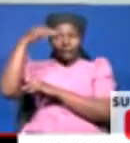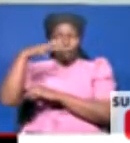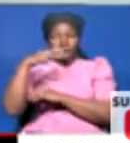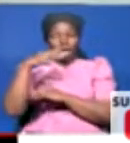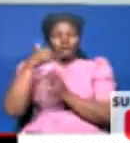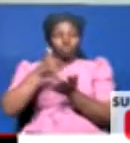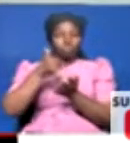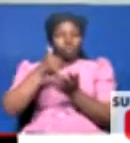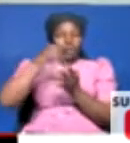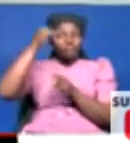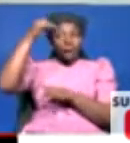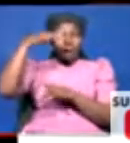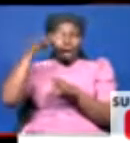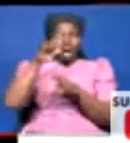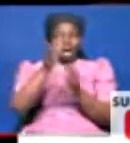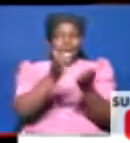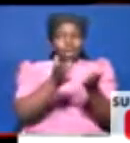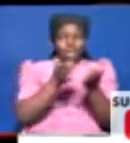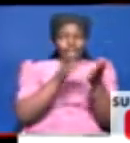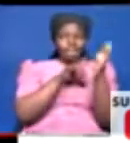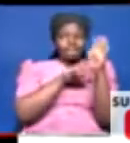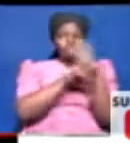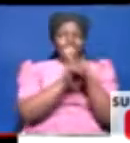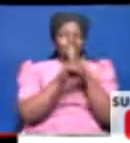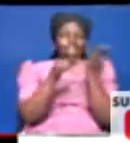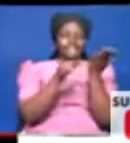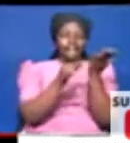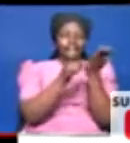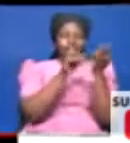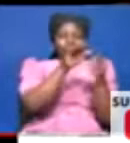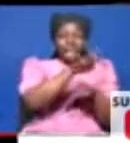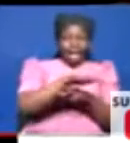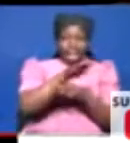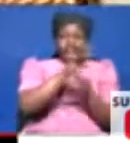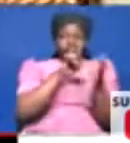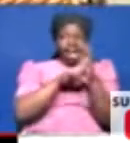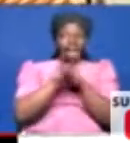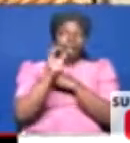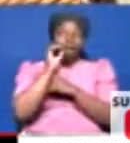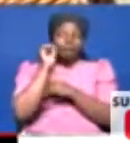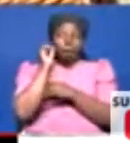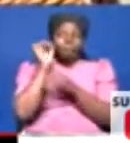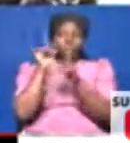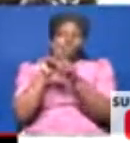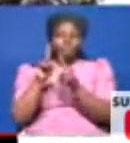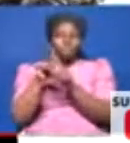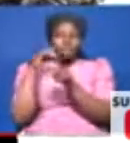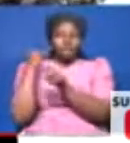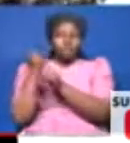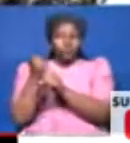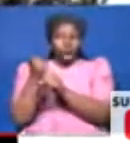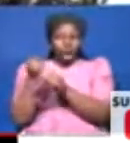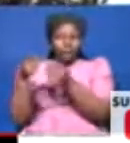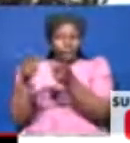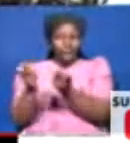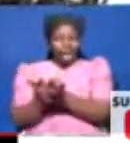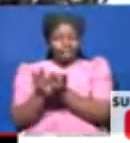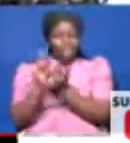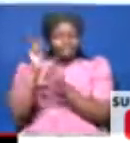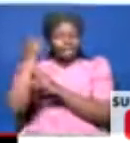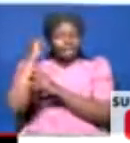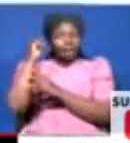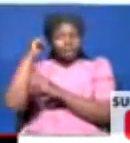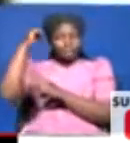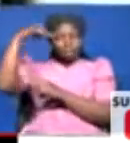kwenye vituo vya kuongeza nguvu magari hayo katika mazingira ya nyumbani na pia ya kikazi. Kenya Power inapania kuwa mshirika